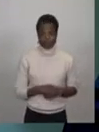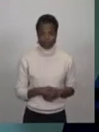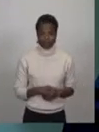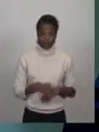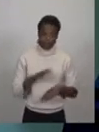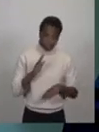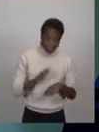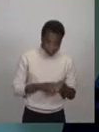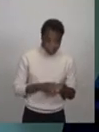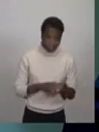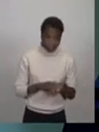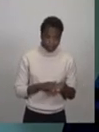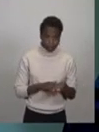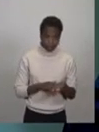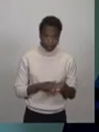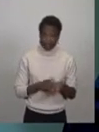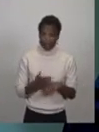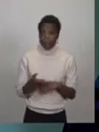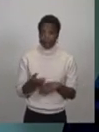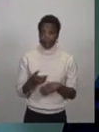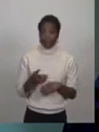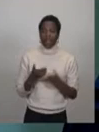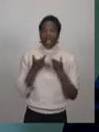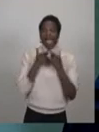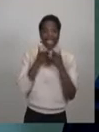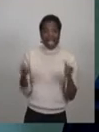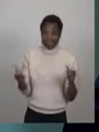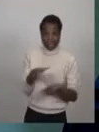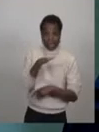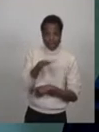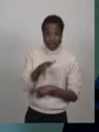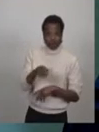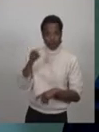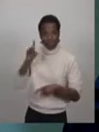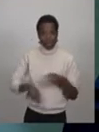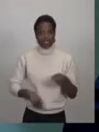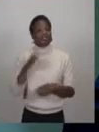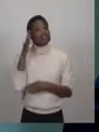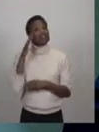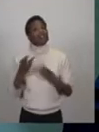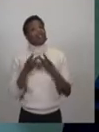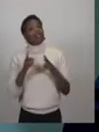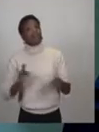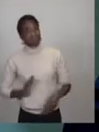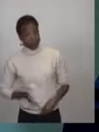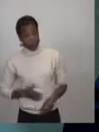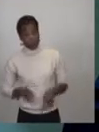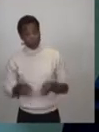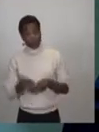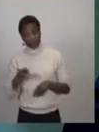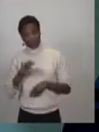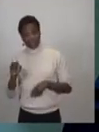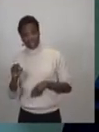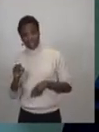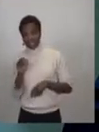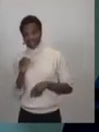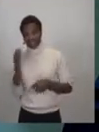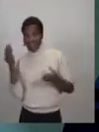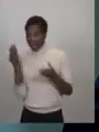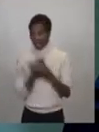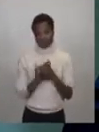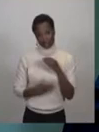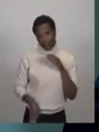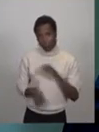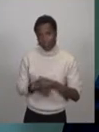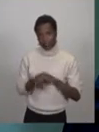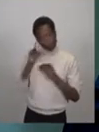cela, l'accès à leur logement demeure interdit. Si la ville de Bordeaux et le CCAS sont intervenus dès le début, pour accompagner les